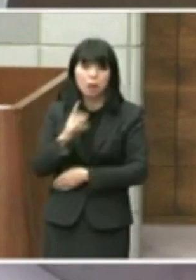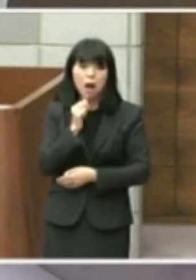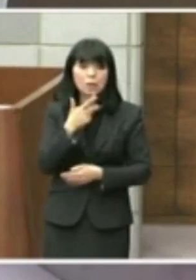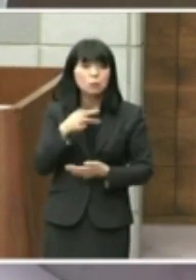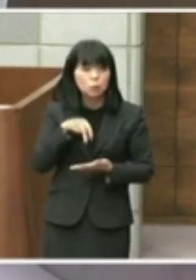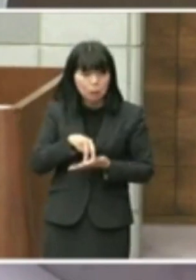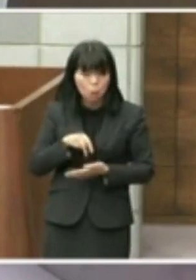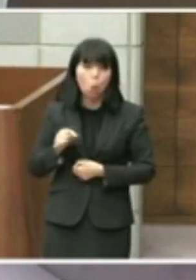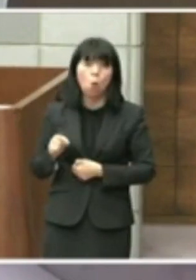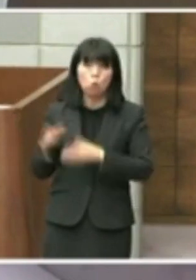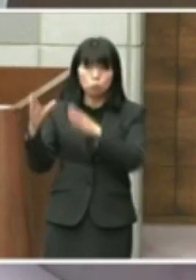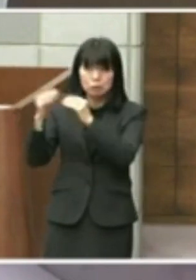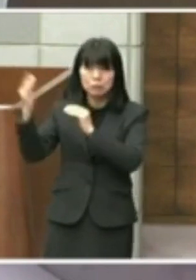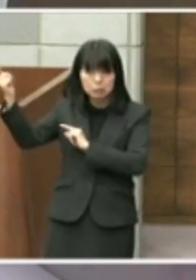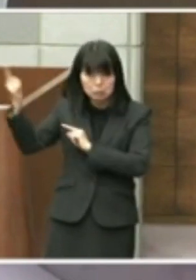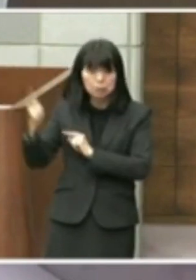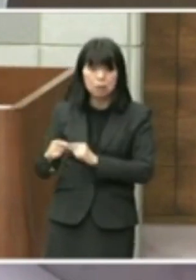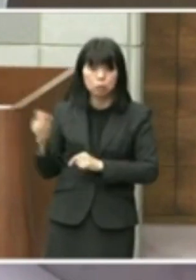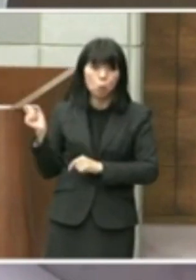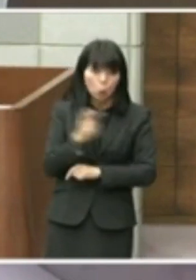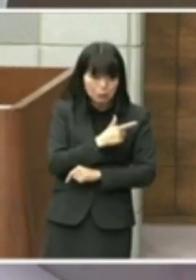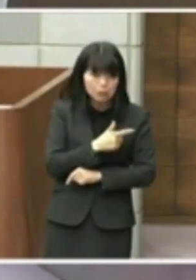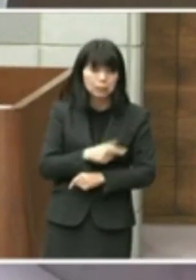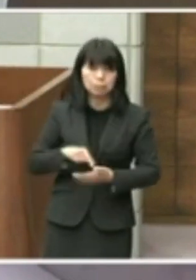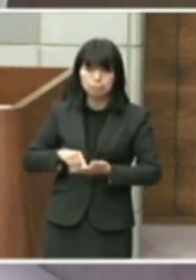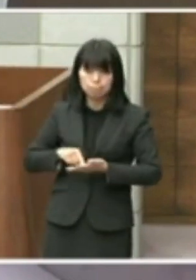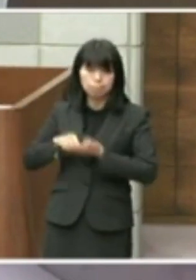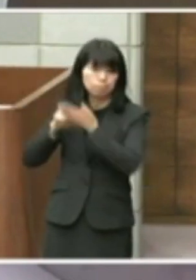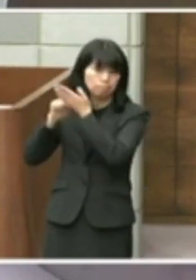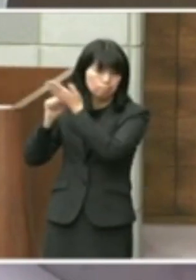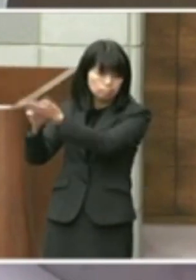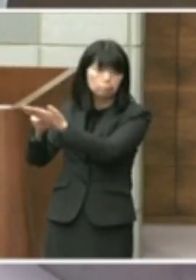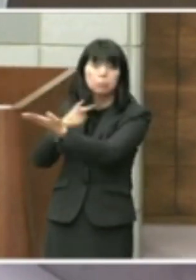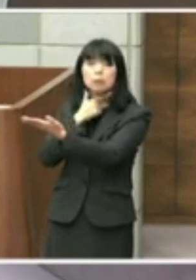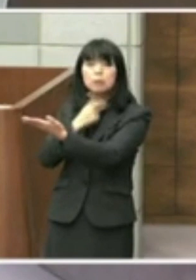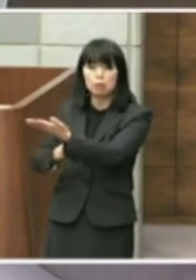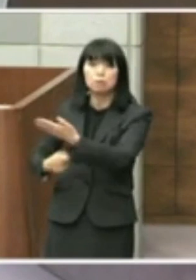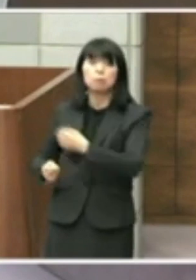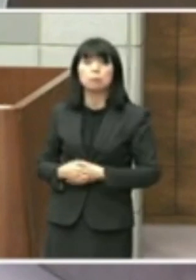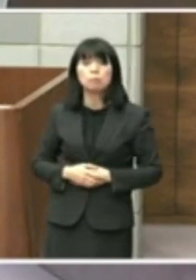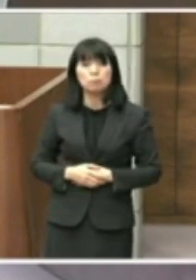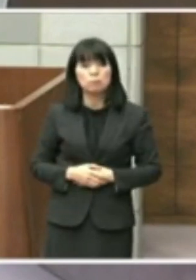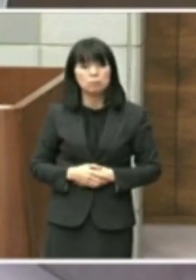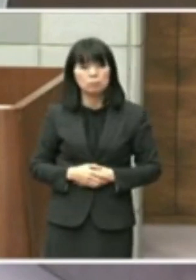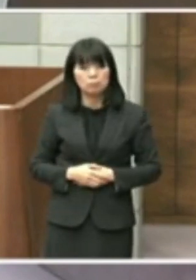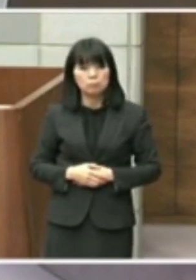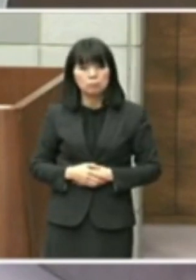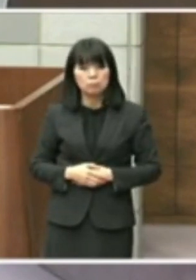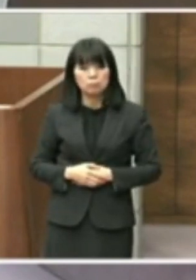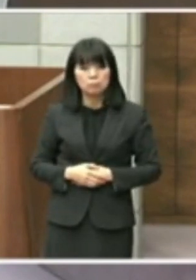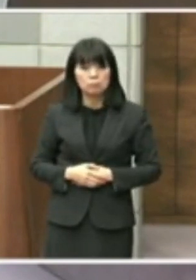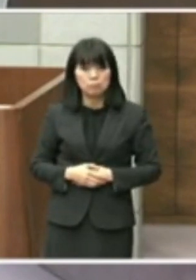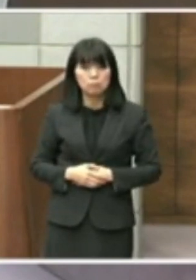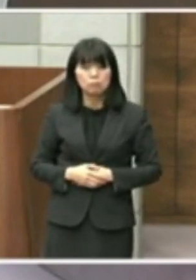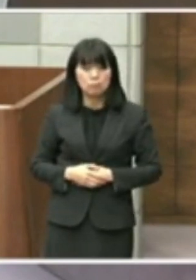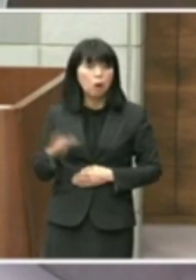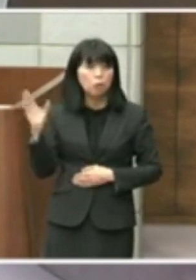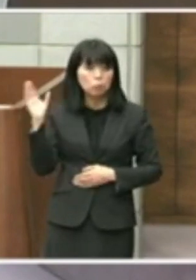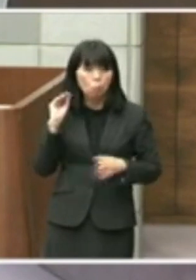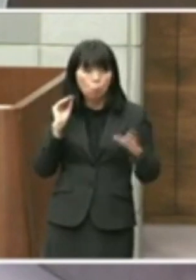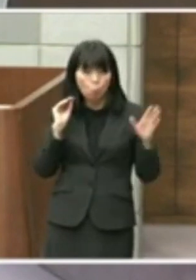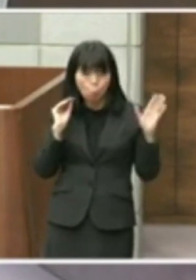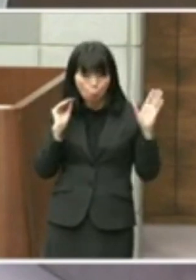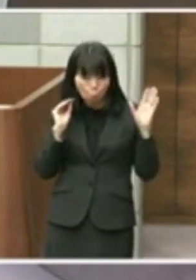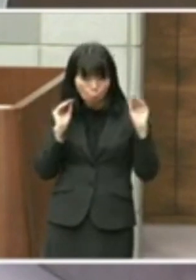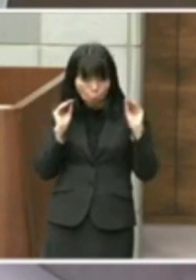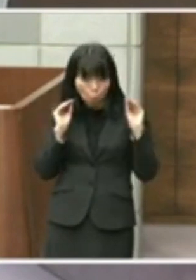ても国に対して早期の対応をしっかり要望していきたいと思いますし、また議員ご指摘の情報提